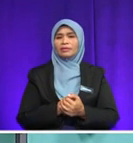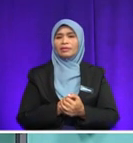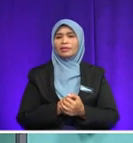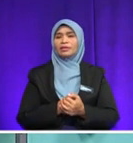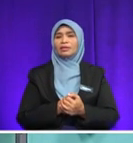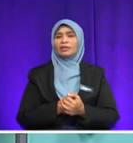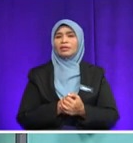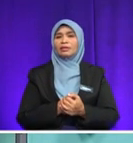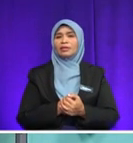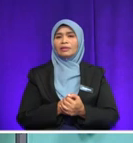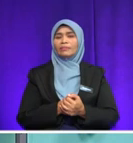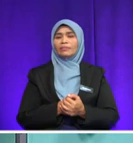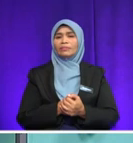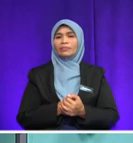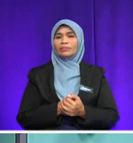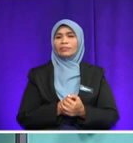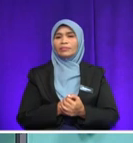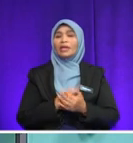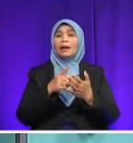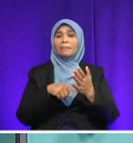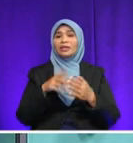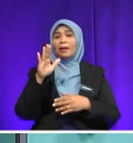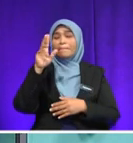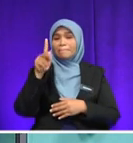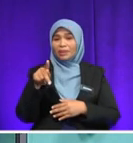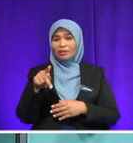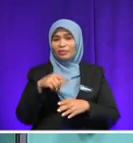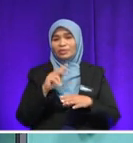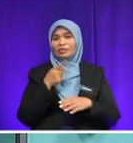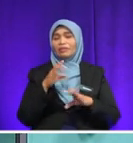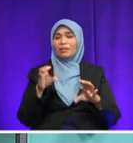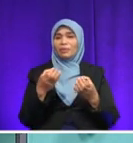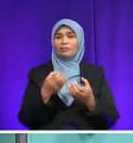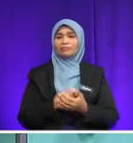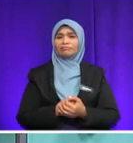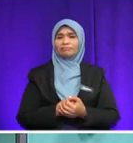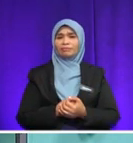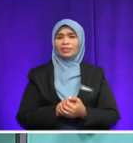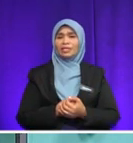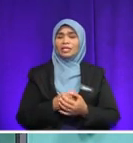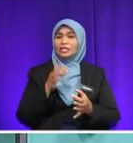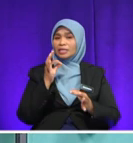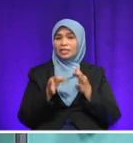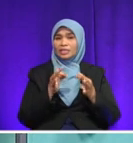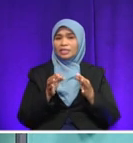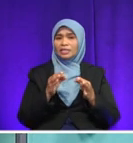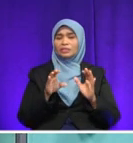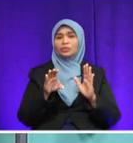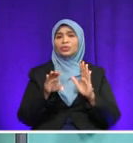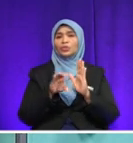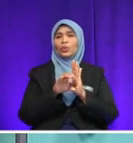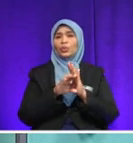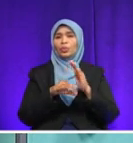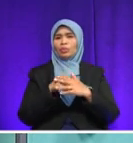Allah ya kan contohnya lah kan Oke Apa yang perlu dilakukan kita tengok dekat sini ah masih biasa lah saya kiranya contohnya tangannya ini